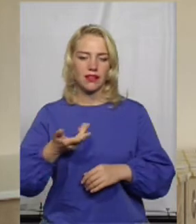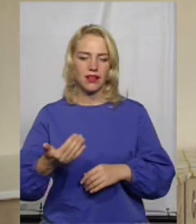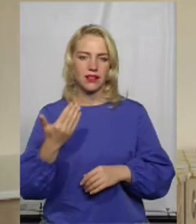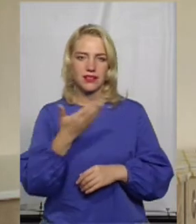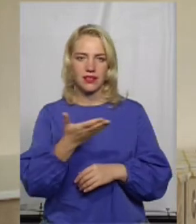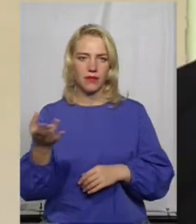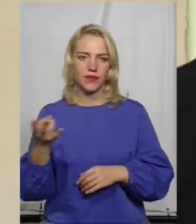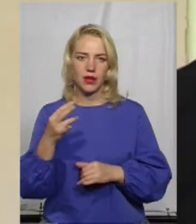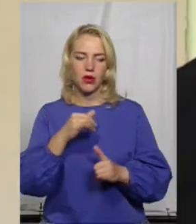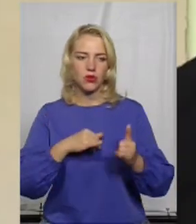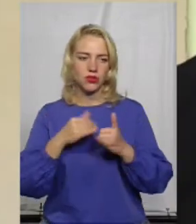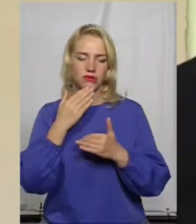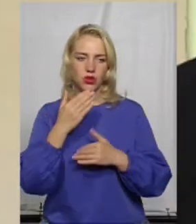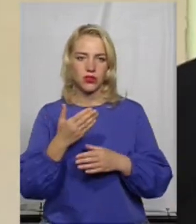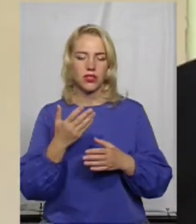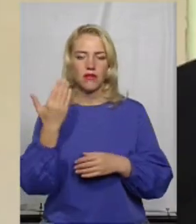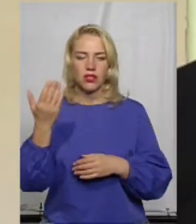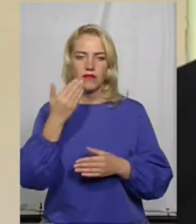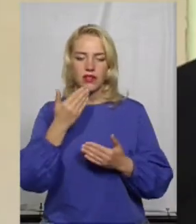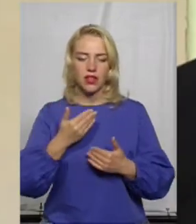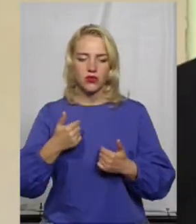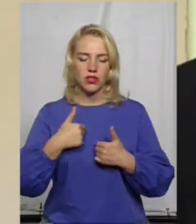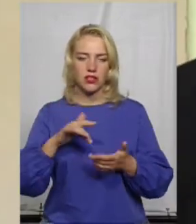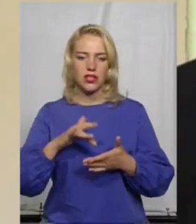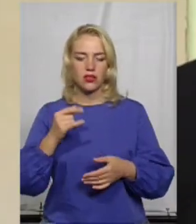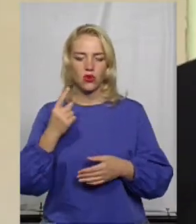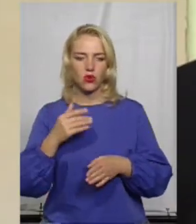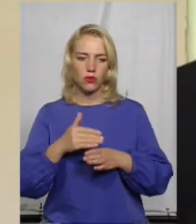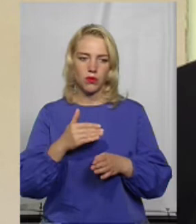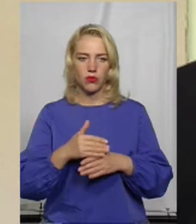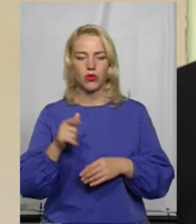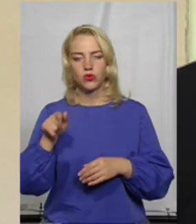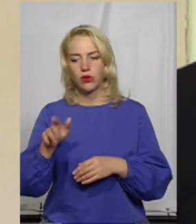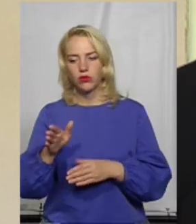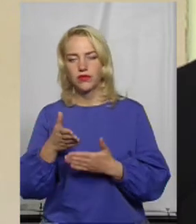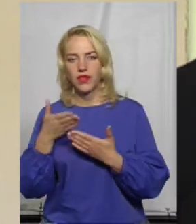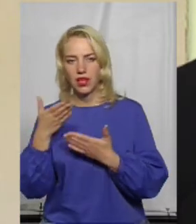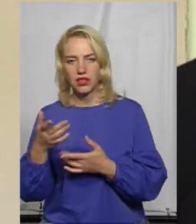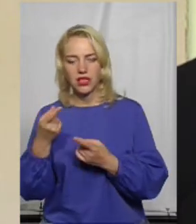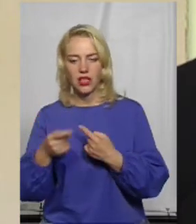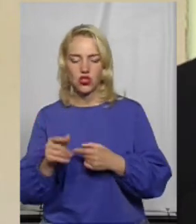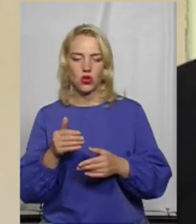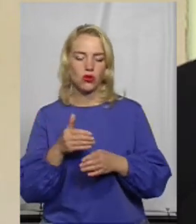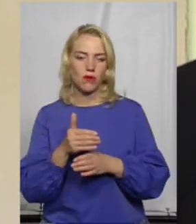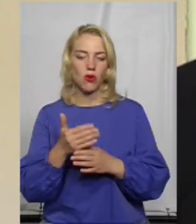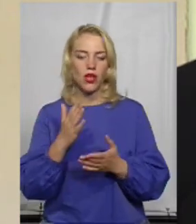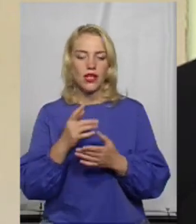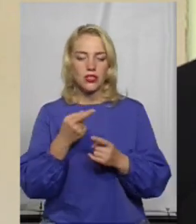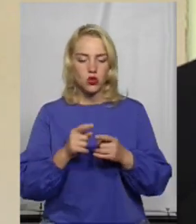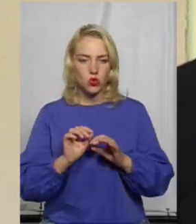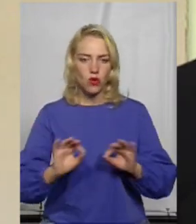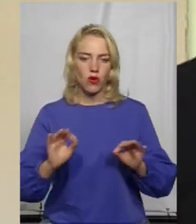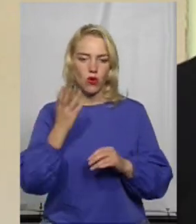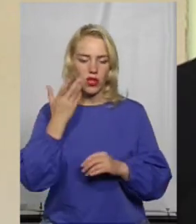потрібно кудись звернутися. Вони звертаються до нас в центри за одною допомогою, сюди будуть звертатися за іншою допомогою. Це чудово, коли є різні заклади, куди